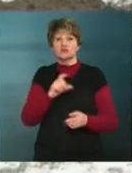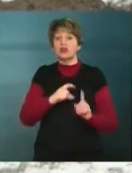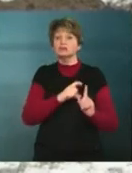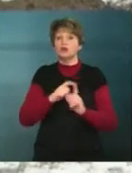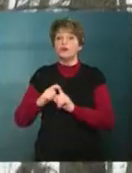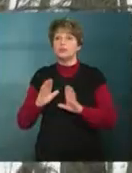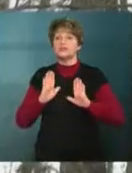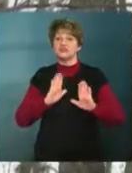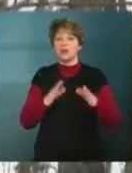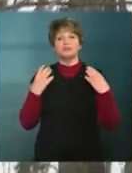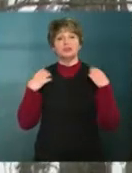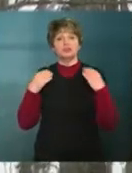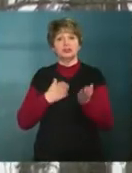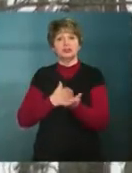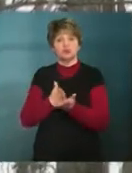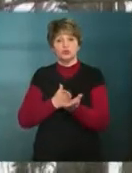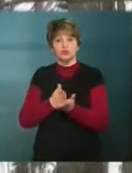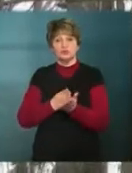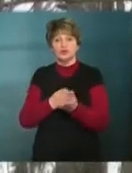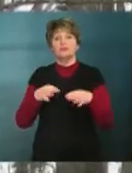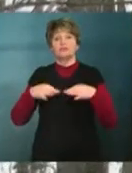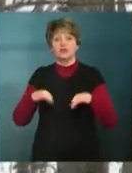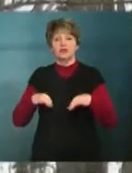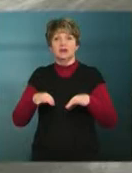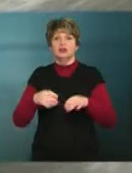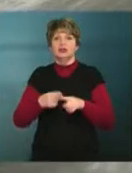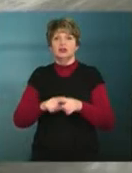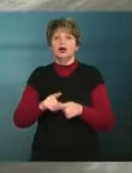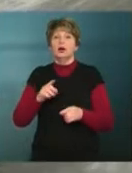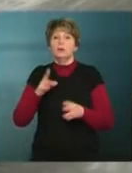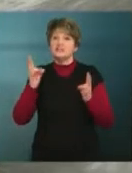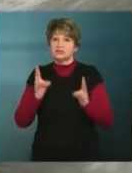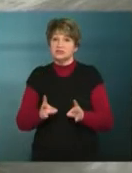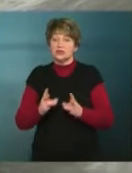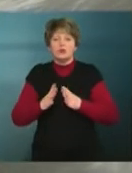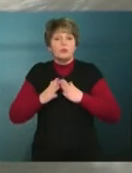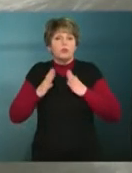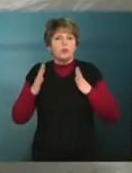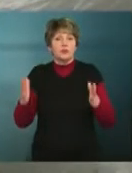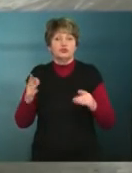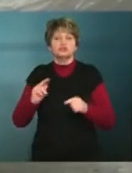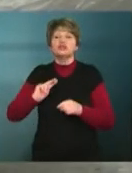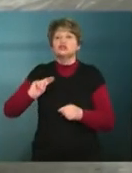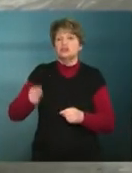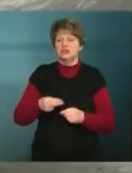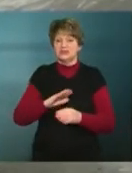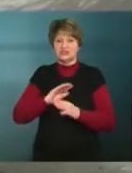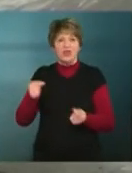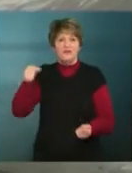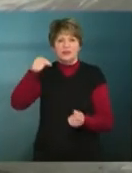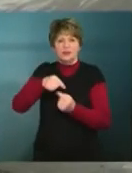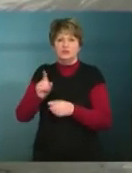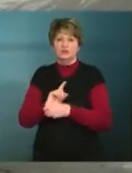заступника начальника служби автомобільних доріг області Геннадія Андрєєва, постраждала найбільше саме через невідповідність